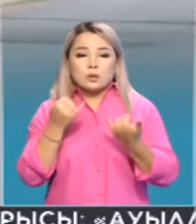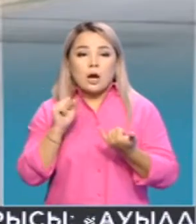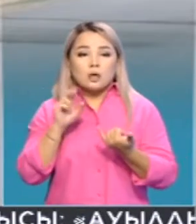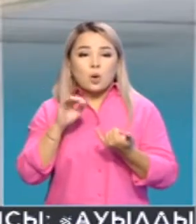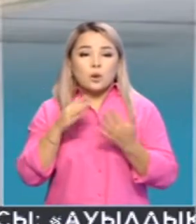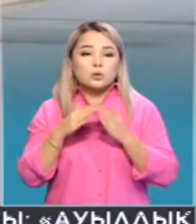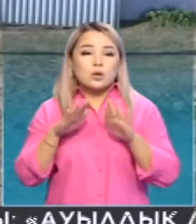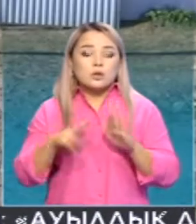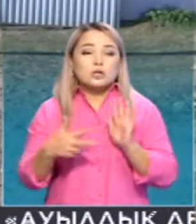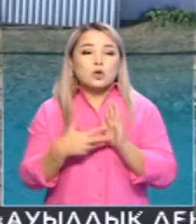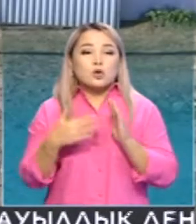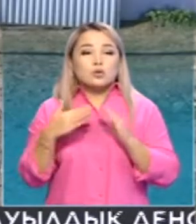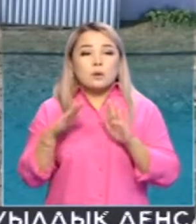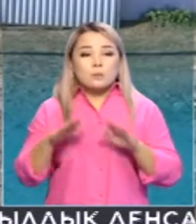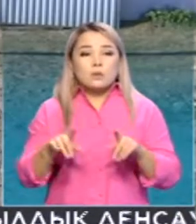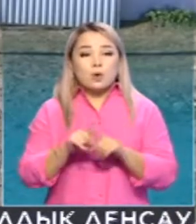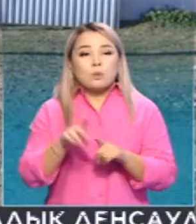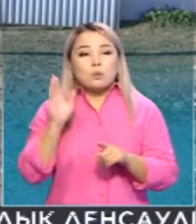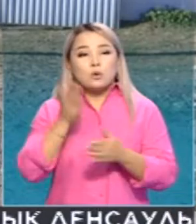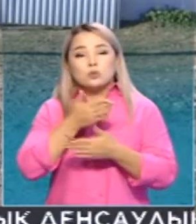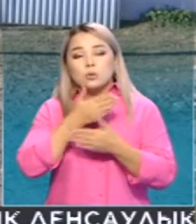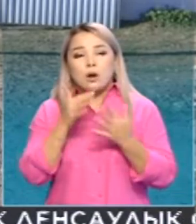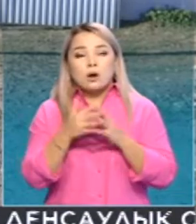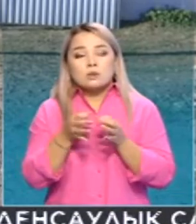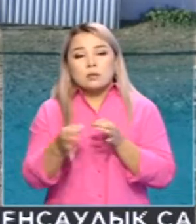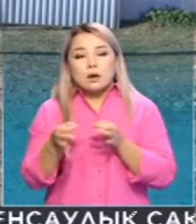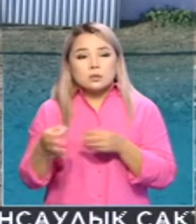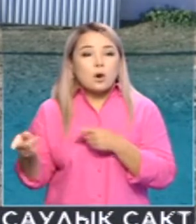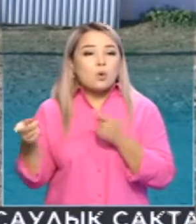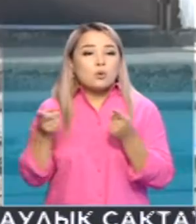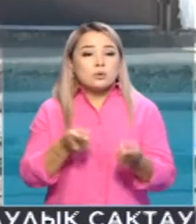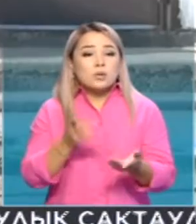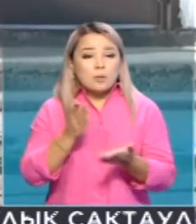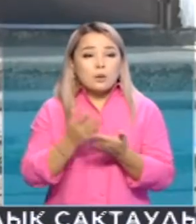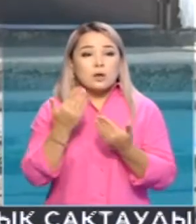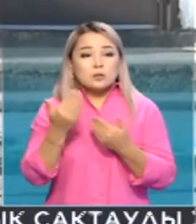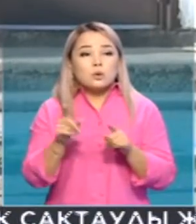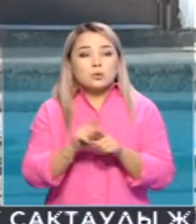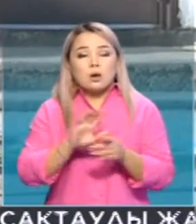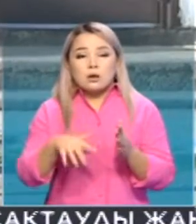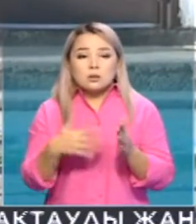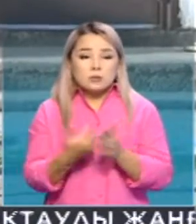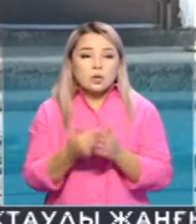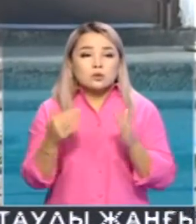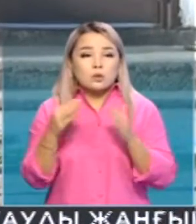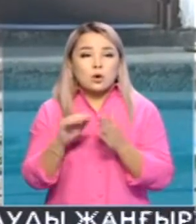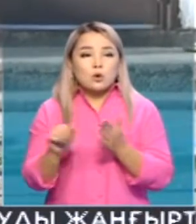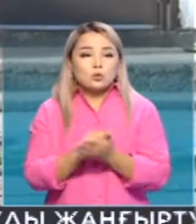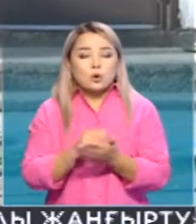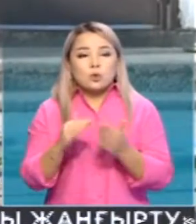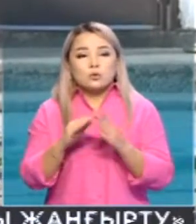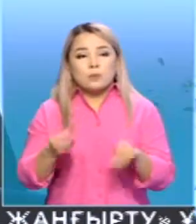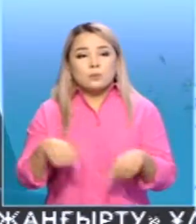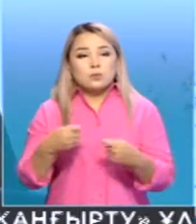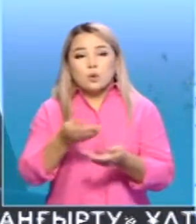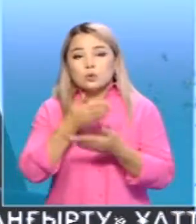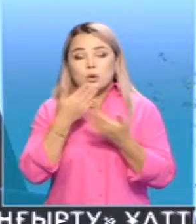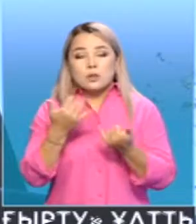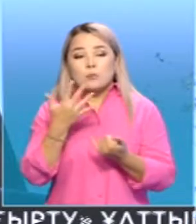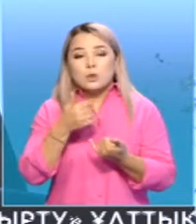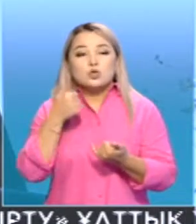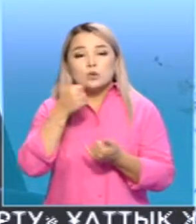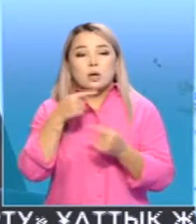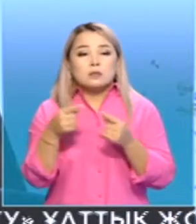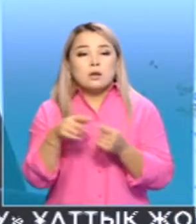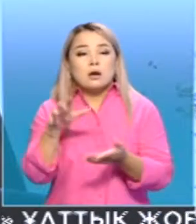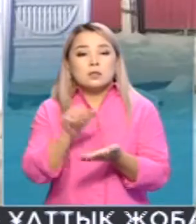үйге 2012 жылы болашағы жоқ шалғай ауылдардың тұрғындары көшірілген. Алайда оларға әлі күнге дейін баспана құжаты берілмеген. Әу баста 5 жыл бойы